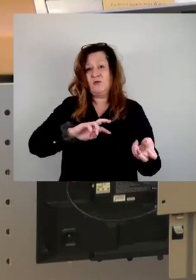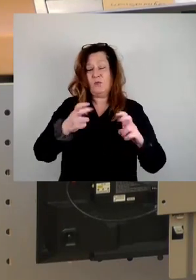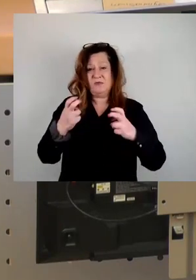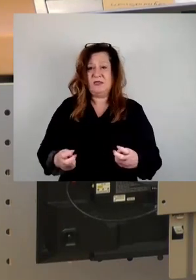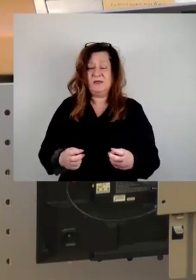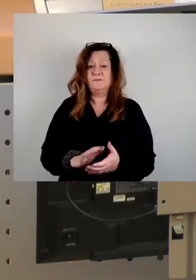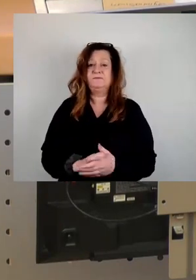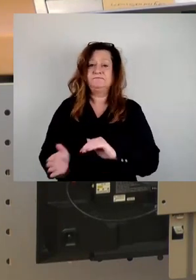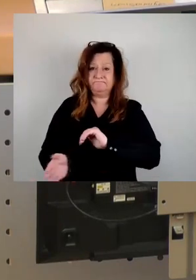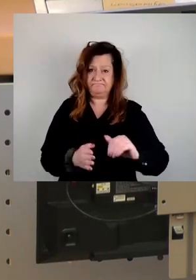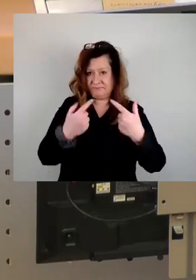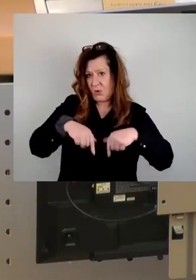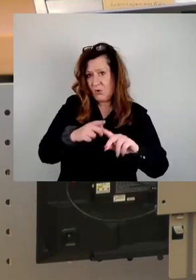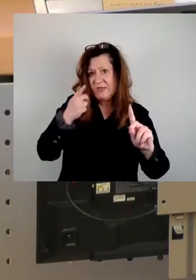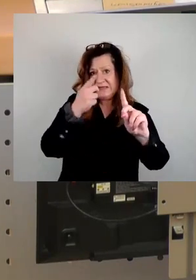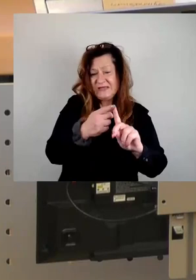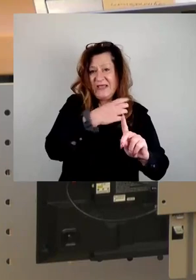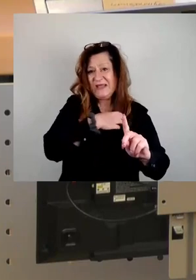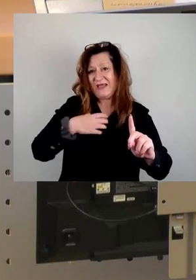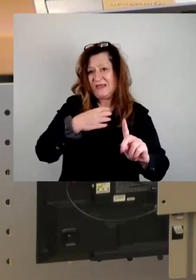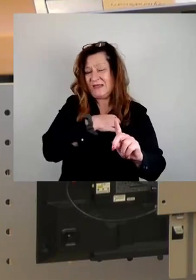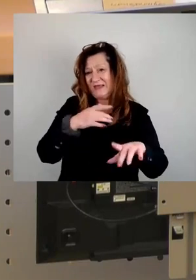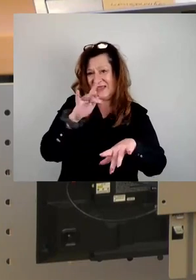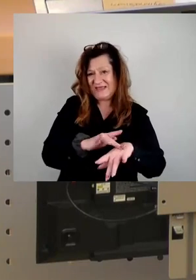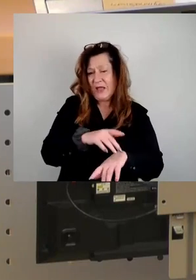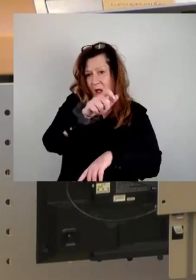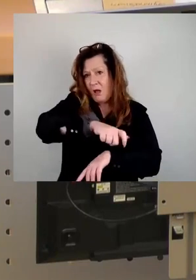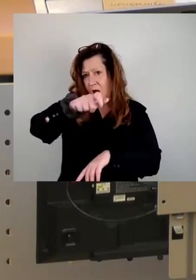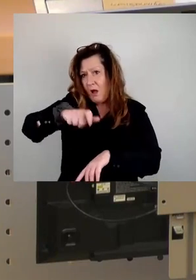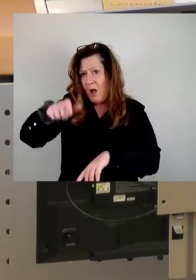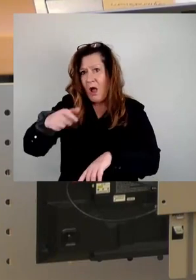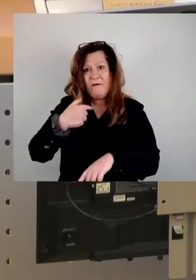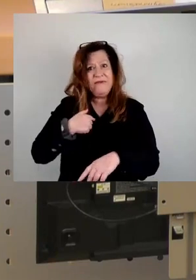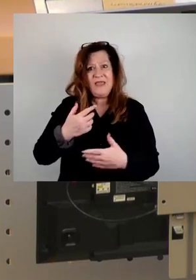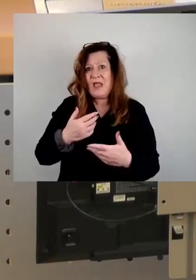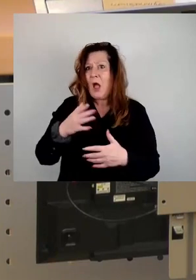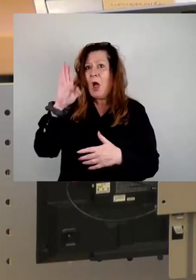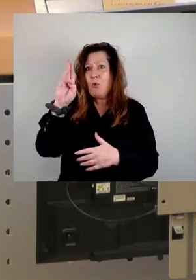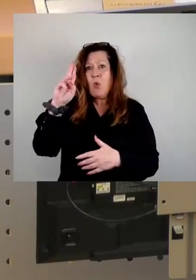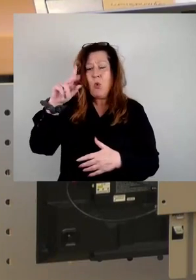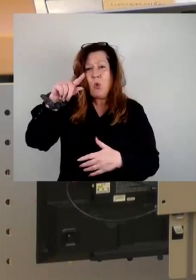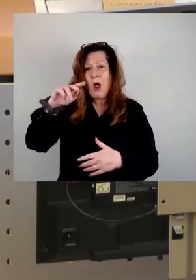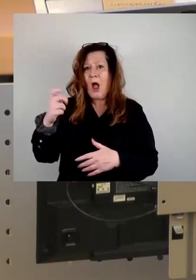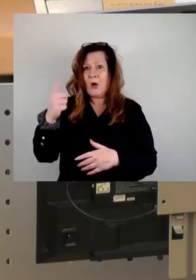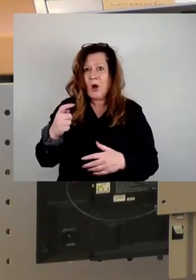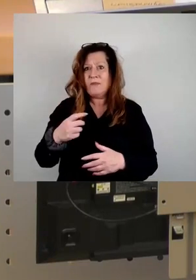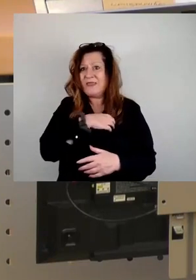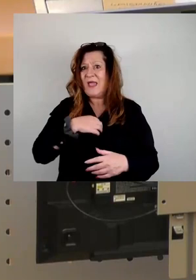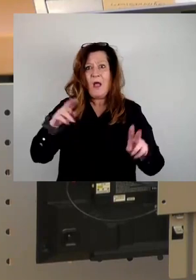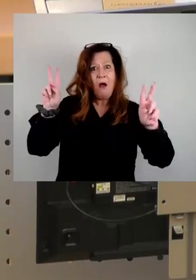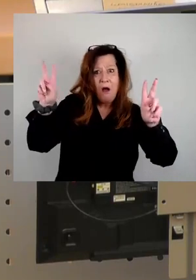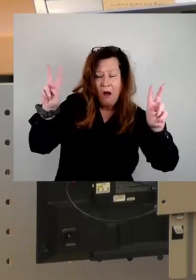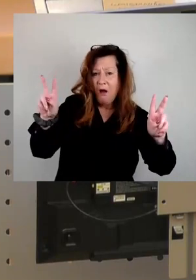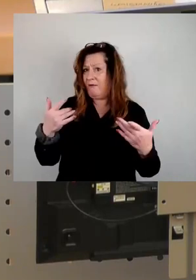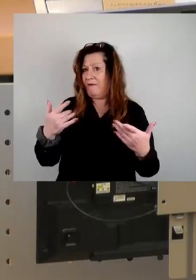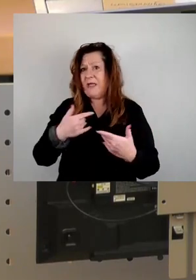die Dresdnerinnen und Dresdner in den nächsten Jahren zu echten Fans der Buga entwickeln oder werden lassen und dass sie den Mehrwert für die Stadtgesellschaft